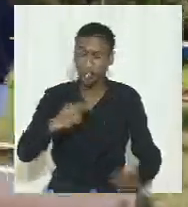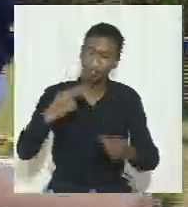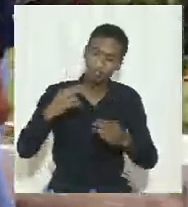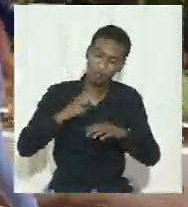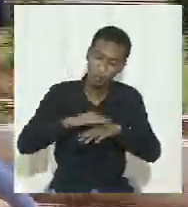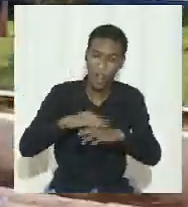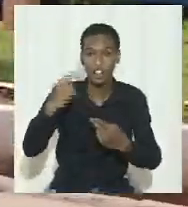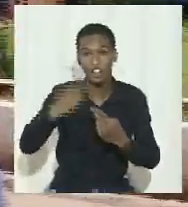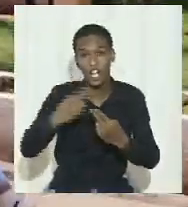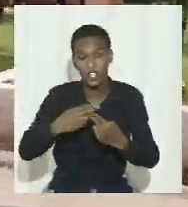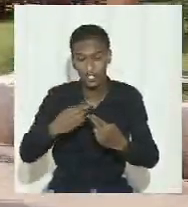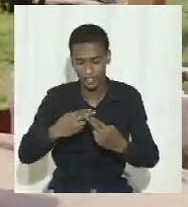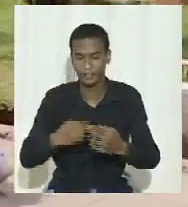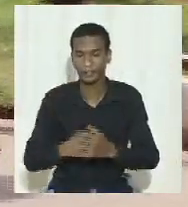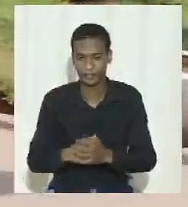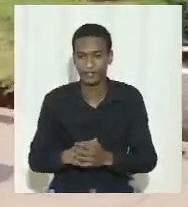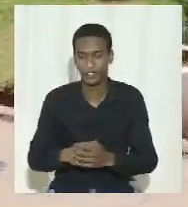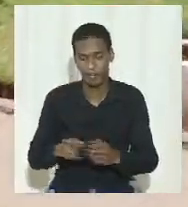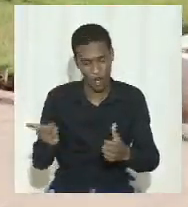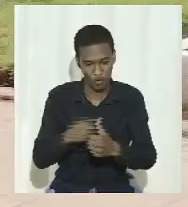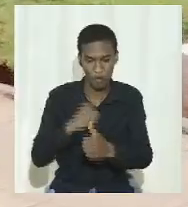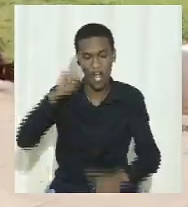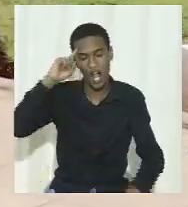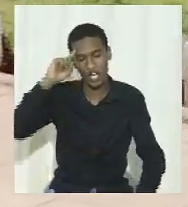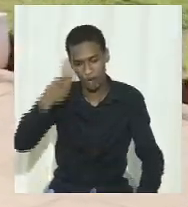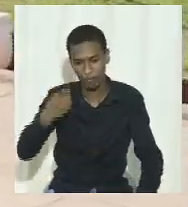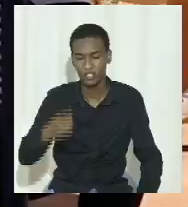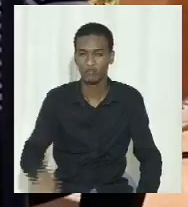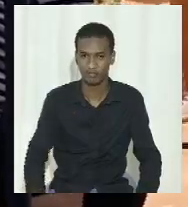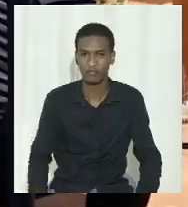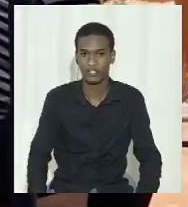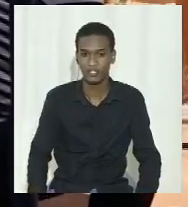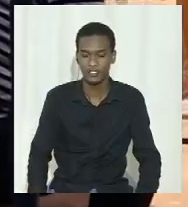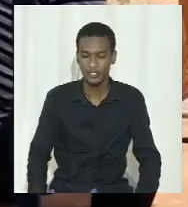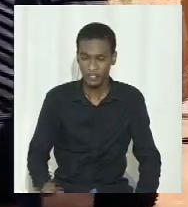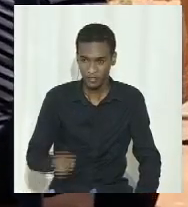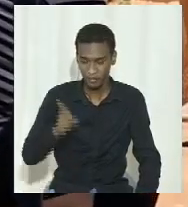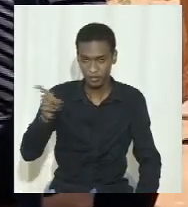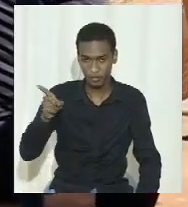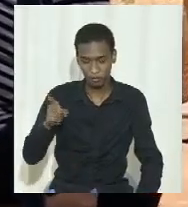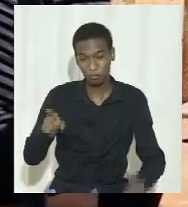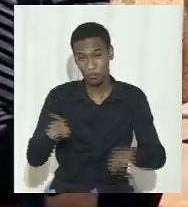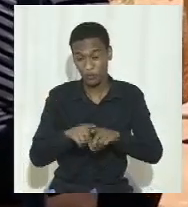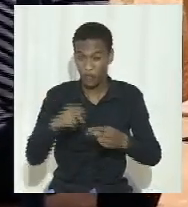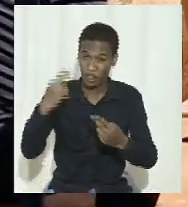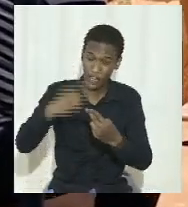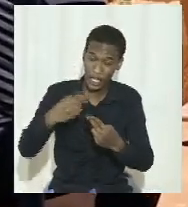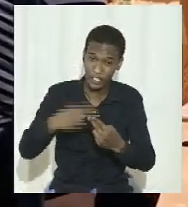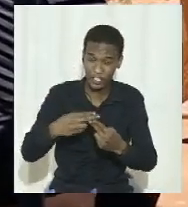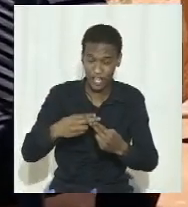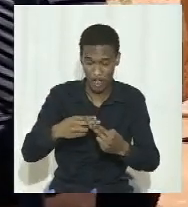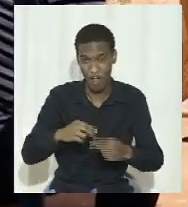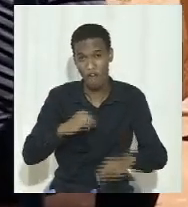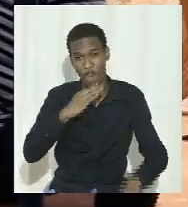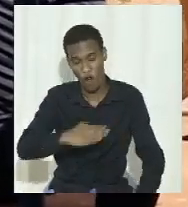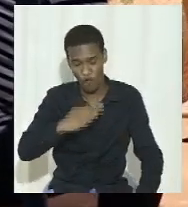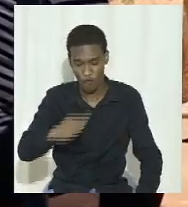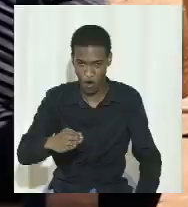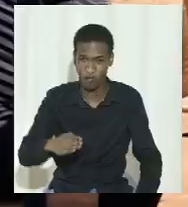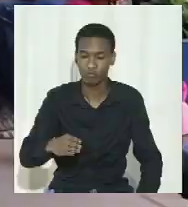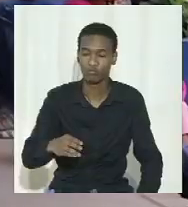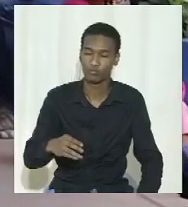ny rampitso. Fomba mpampianarana na metody pedagogika mampiasa ny tambazotra an-tserasera no entina mampita